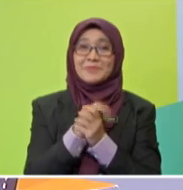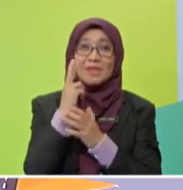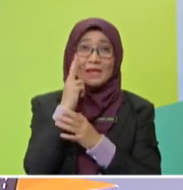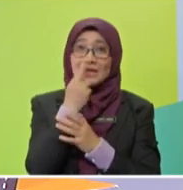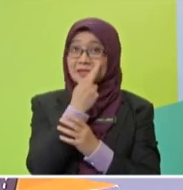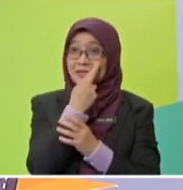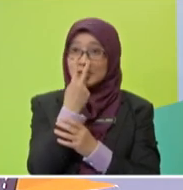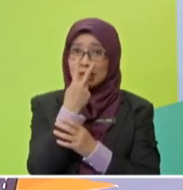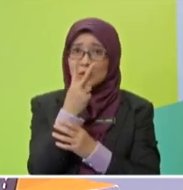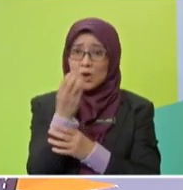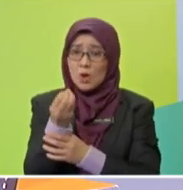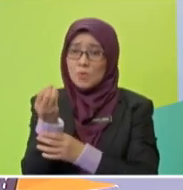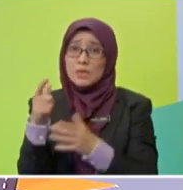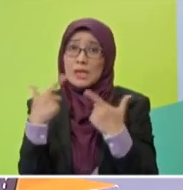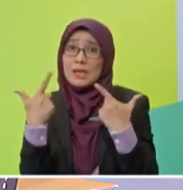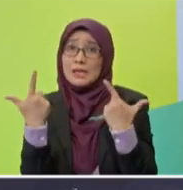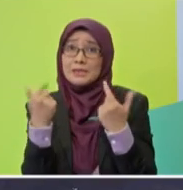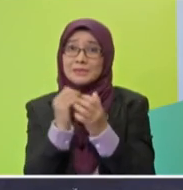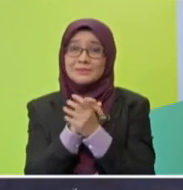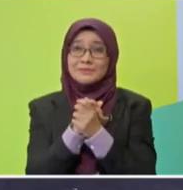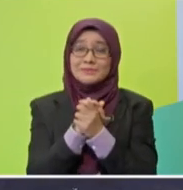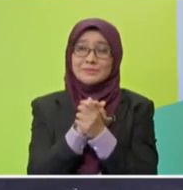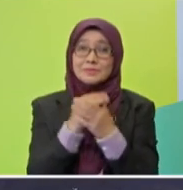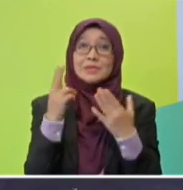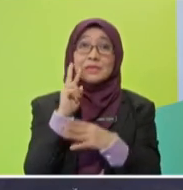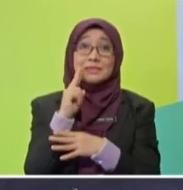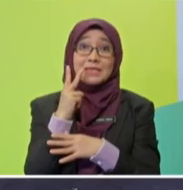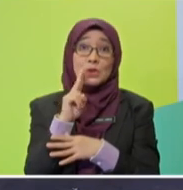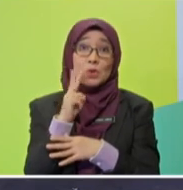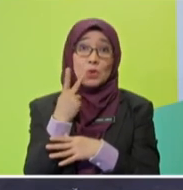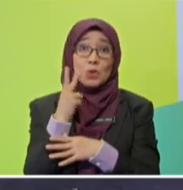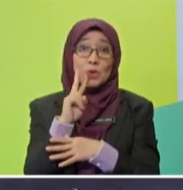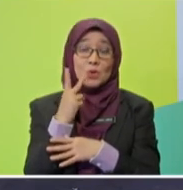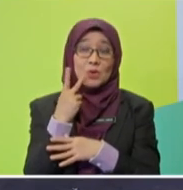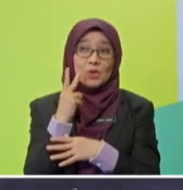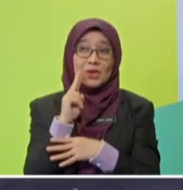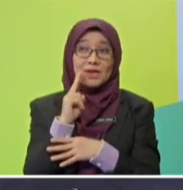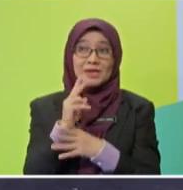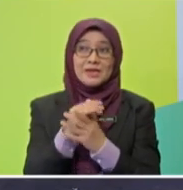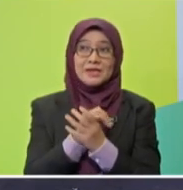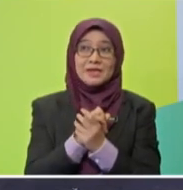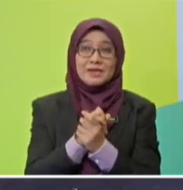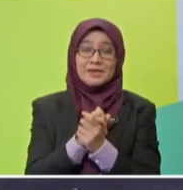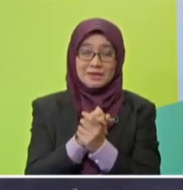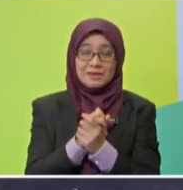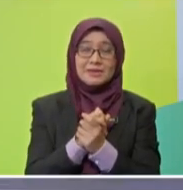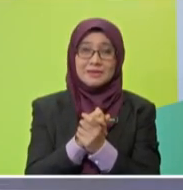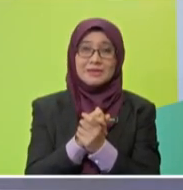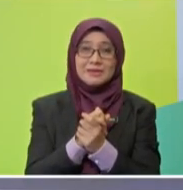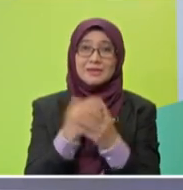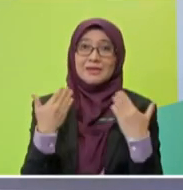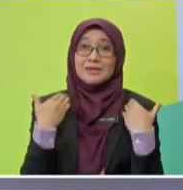lain saya tengok sayur-sayuran yang bawah ini sangatlah enak pegangi Oke